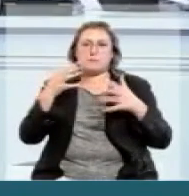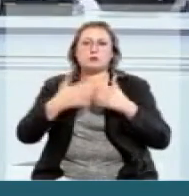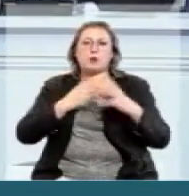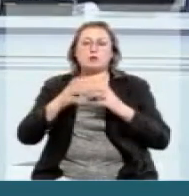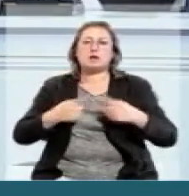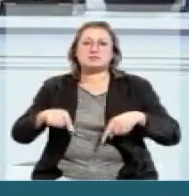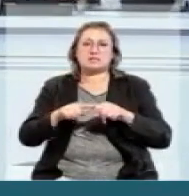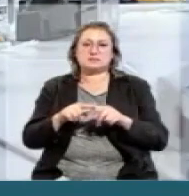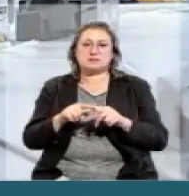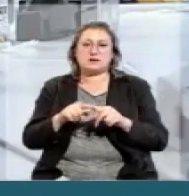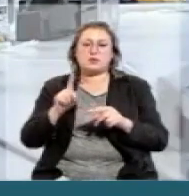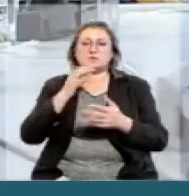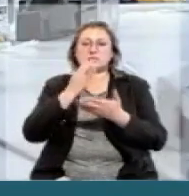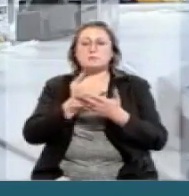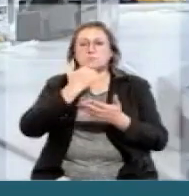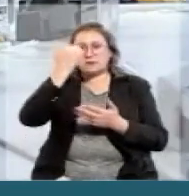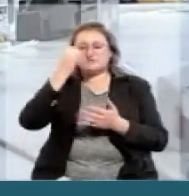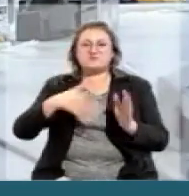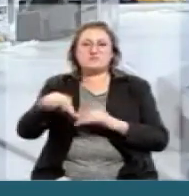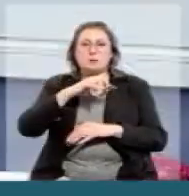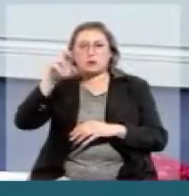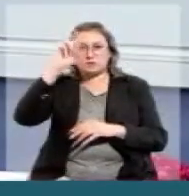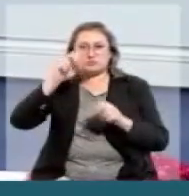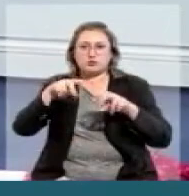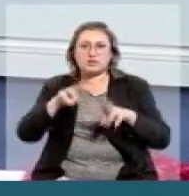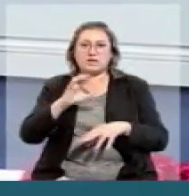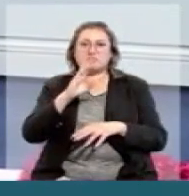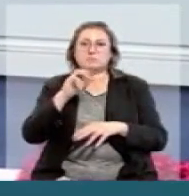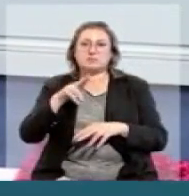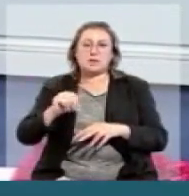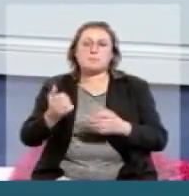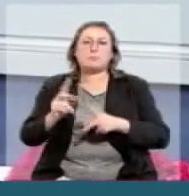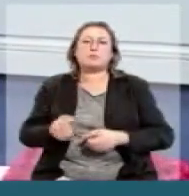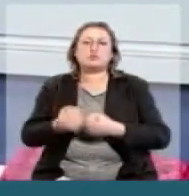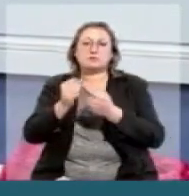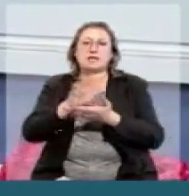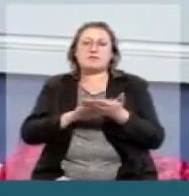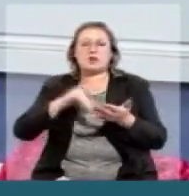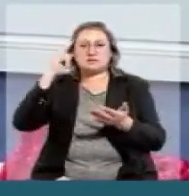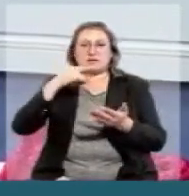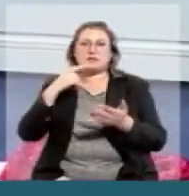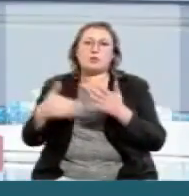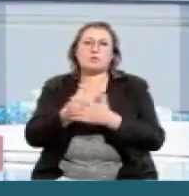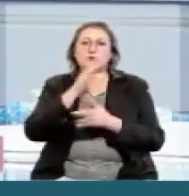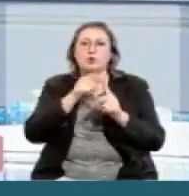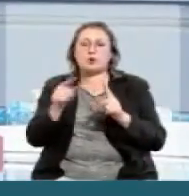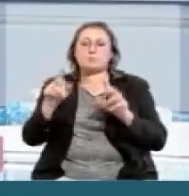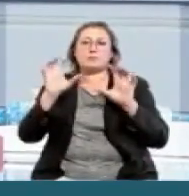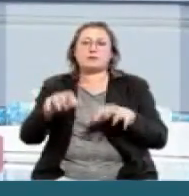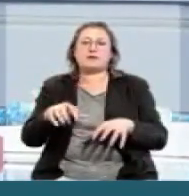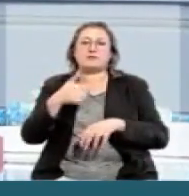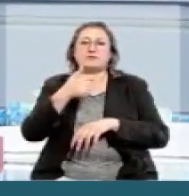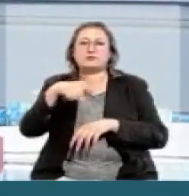организацию. Он выразил признательность всем государствам, членам СВМДА, поддержавшим заявку Казахстана на новый срок председательства